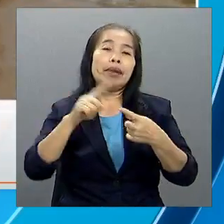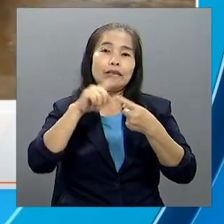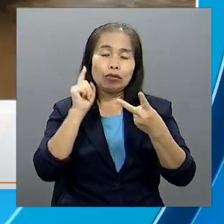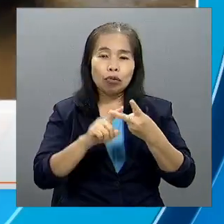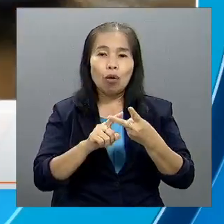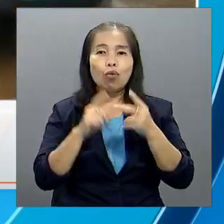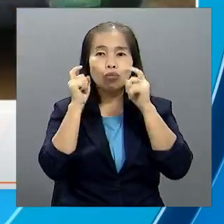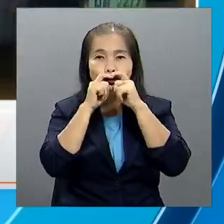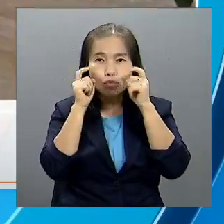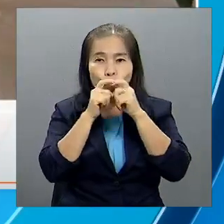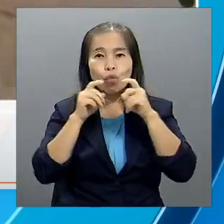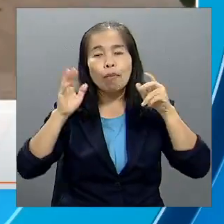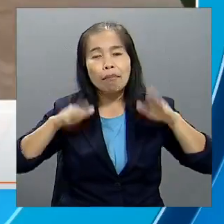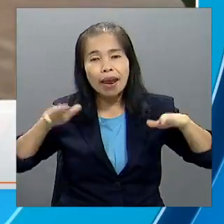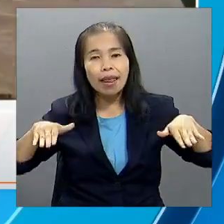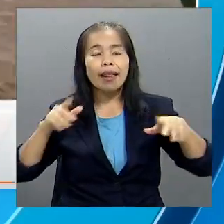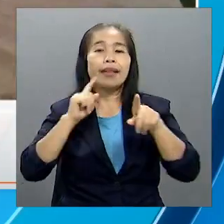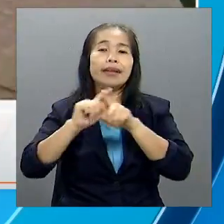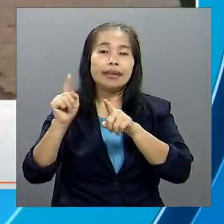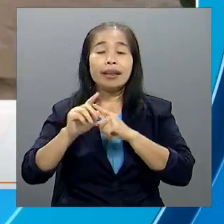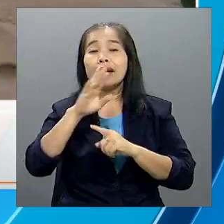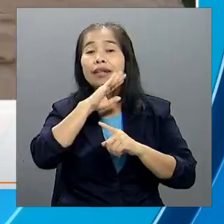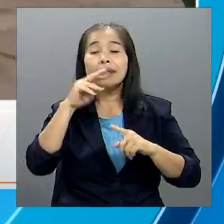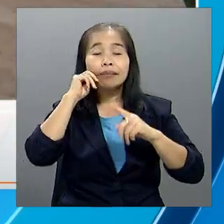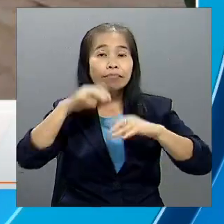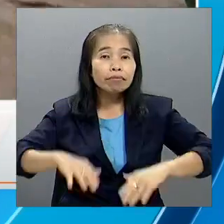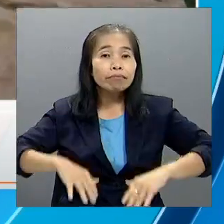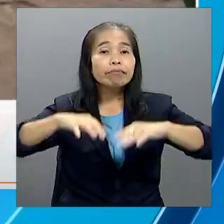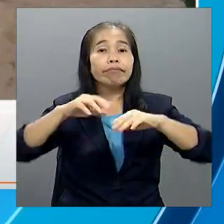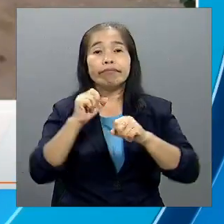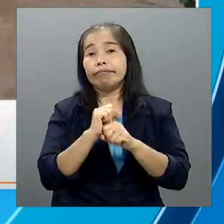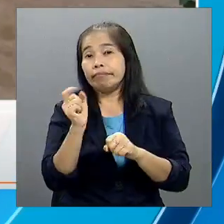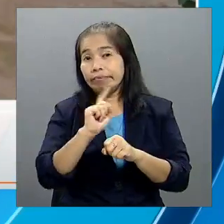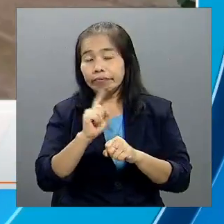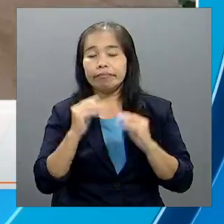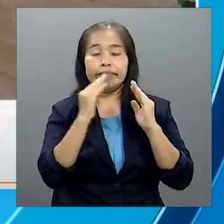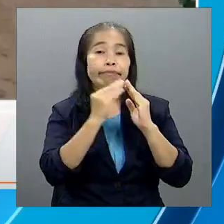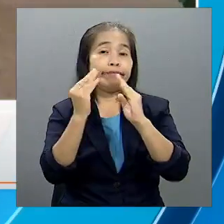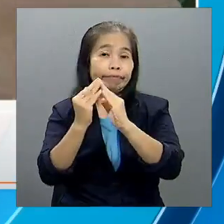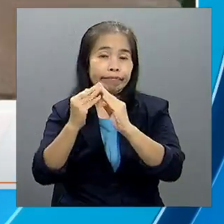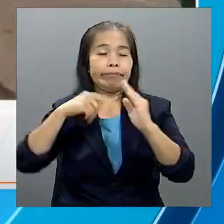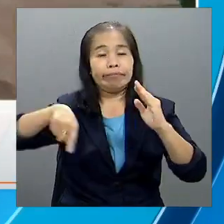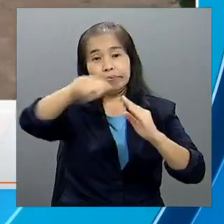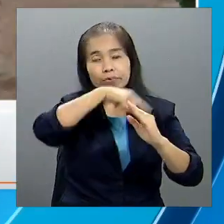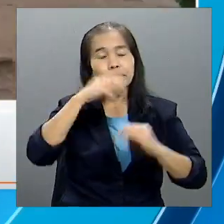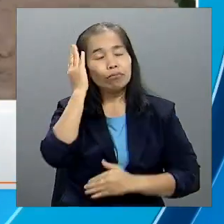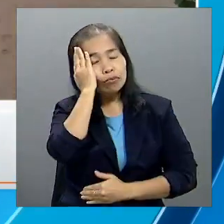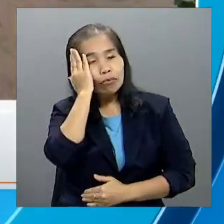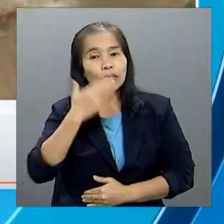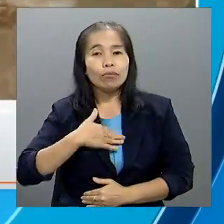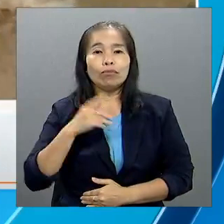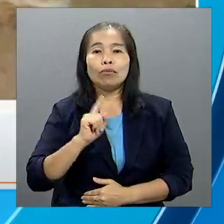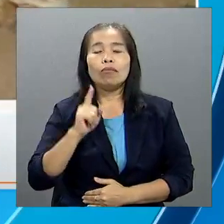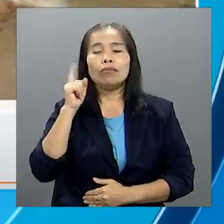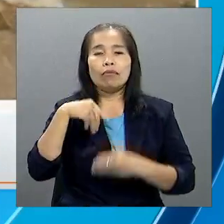แล้วก็ถ้าสมมติว่าเกิดน้ำท่วมขึ้นมานะคะตรงเนี้ยบ้านพักของเราที่นอนของเราอย่างเงี้ยค่ะก็ต้องระวังนะ